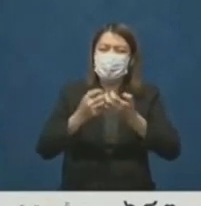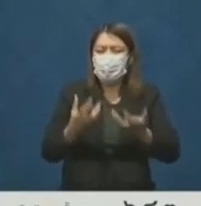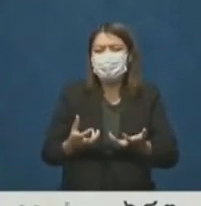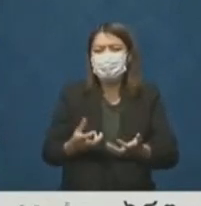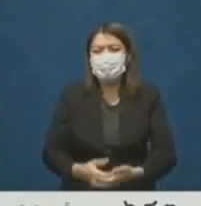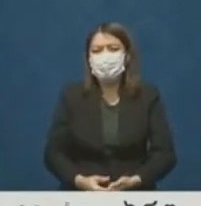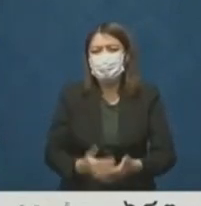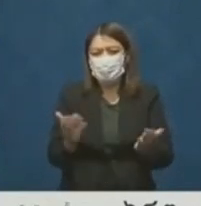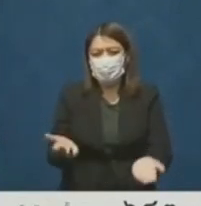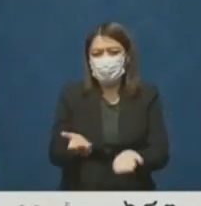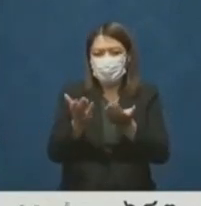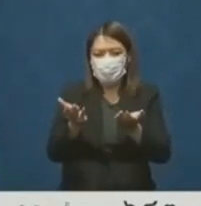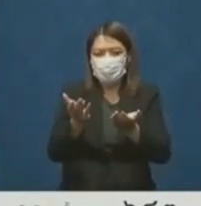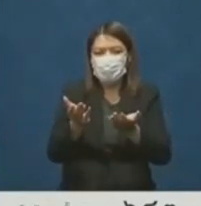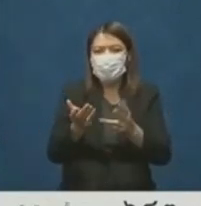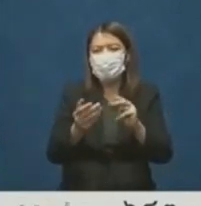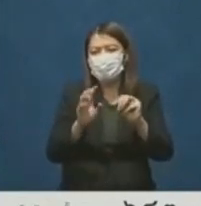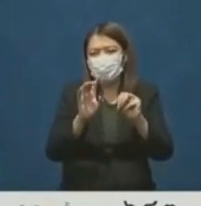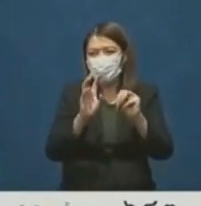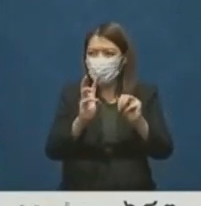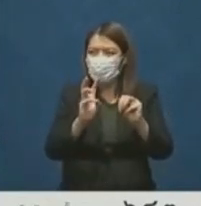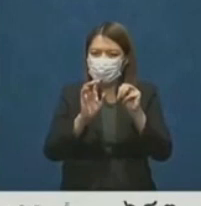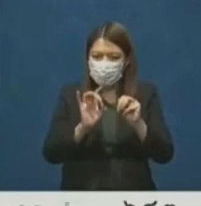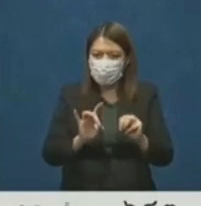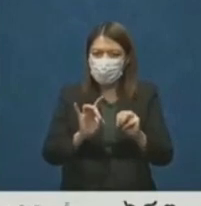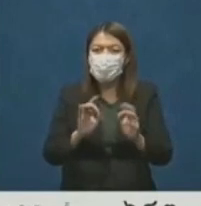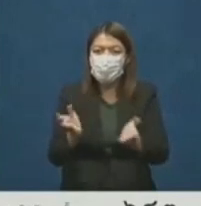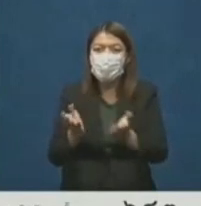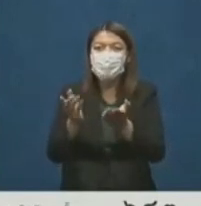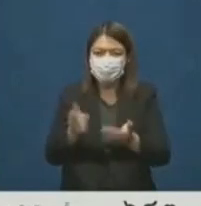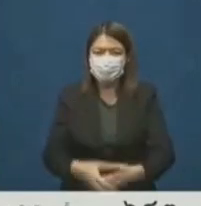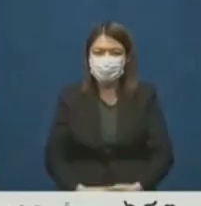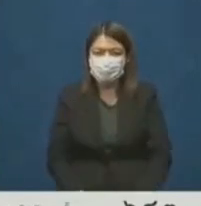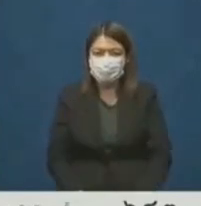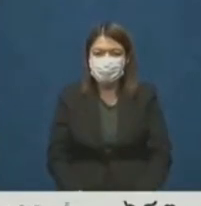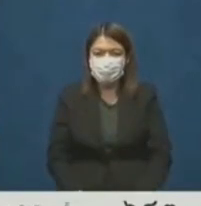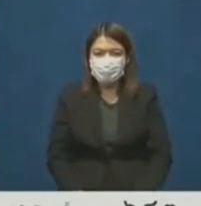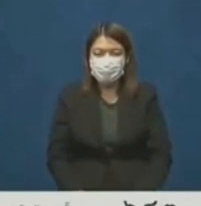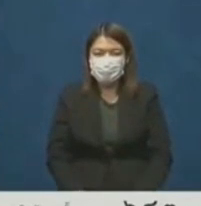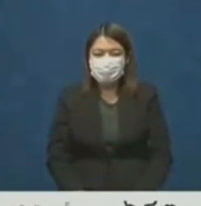และผมขอสนับสนุนร่างที่ท่านผลิตสงวนไว้ในมาตรา6และมาตรา8ครับขอบคุณครับ